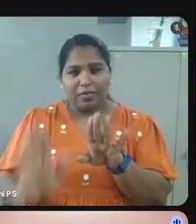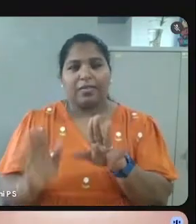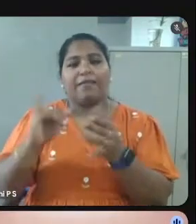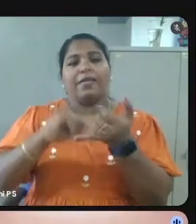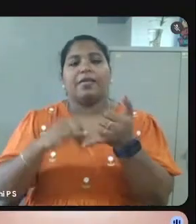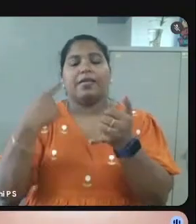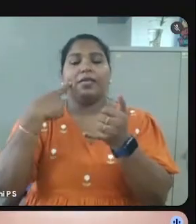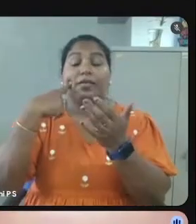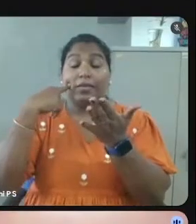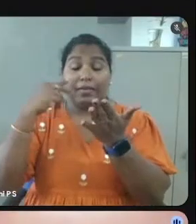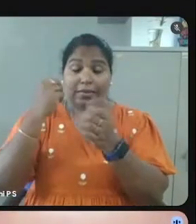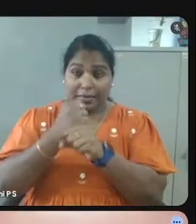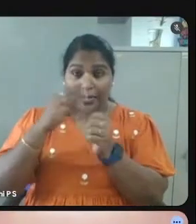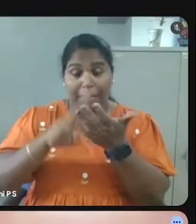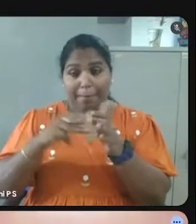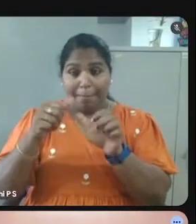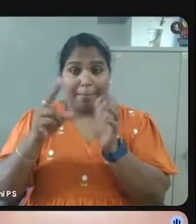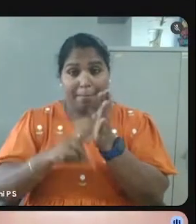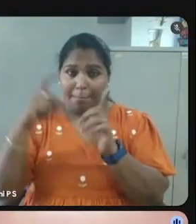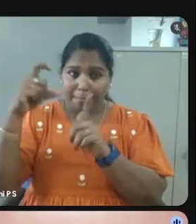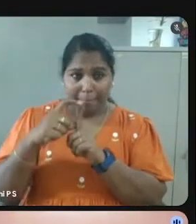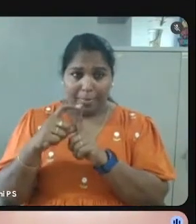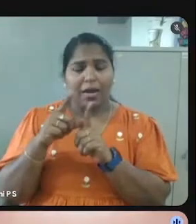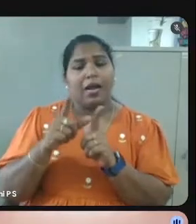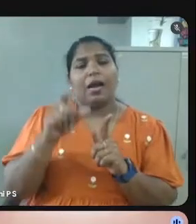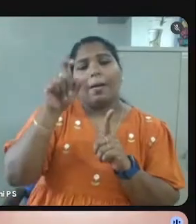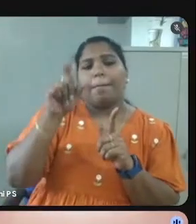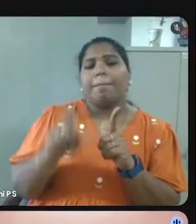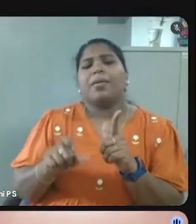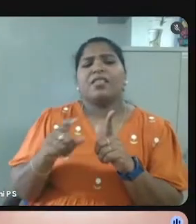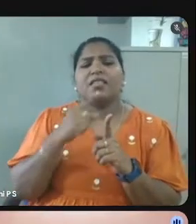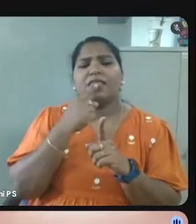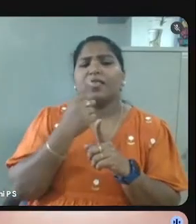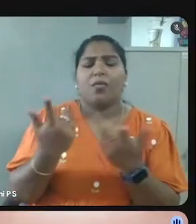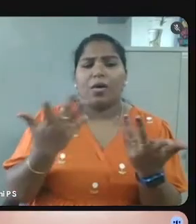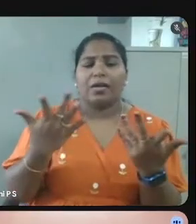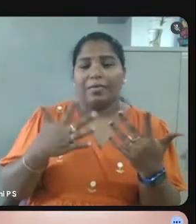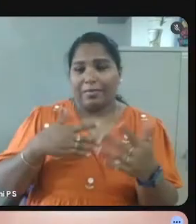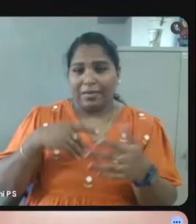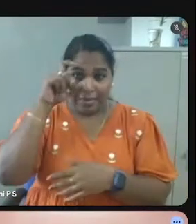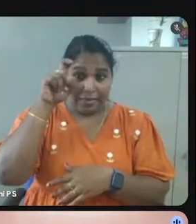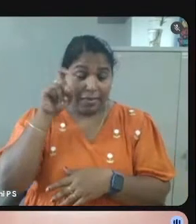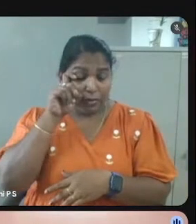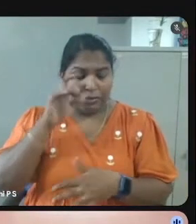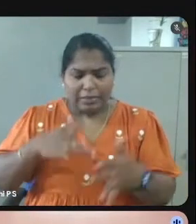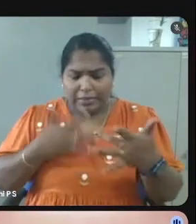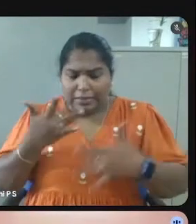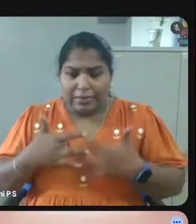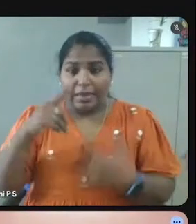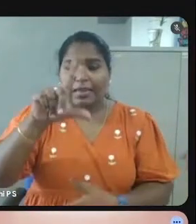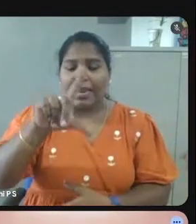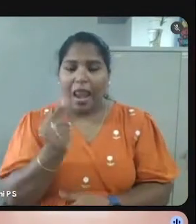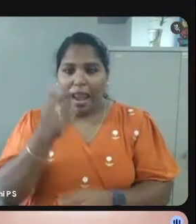നമുക്ക് തന്നിട്ടുണ്ട്, ഇൻട്രൊഡ്യൂസ് ചെയ്തിട്ടുണ്ട്. ലിബിഡോ എന്ന് പറയുമ്പോൾ സെക്ഷുവൽ ഡിസയർ ആൻഡ് ലസ്റ്റ്, അത് സെക്ഷോടുള്ള